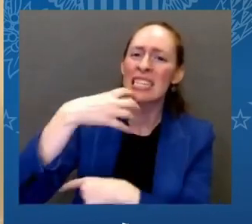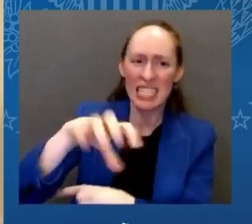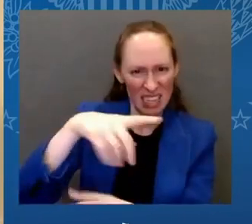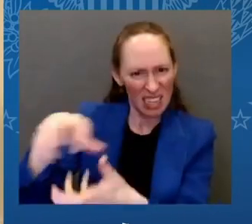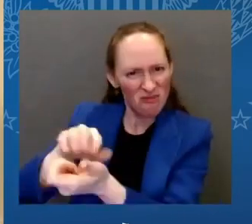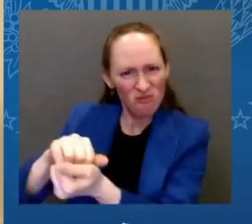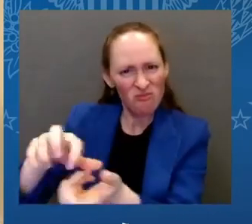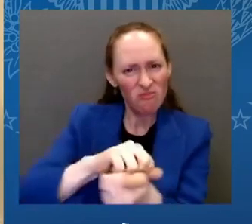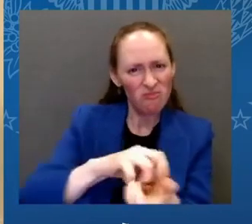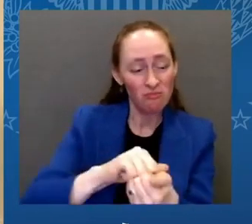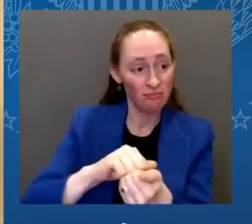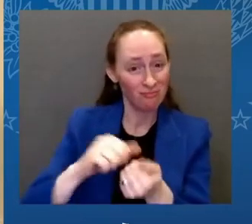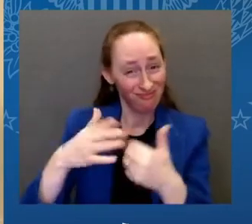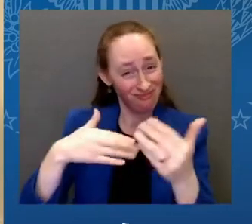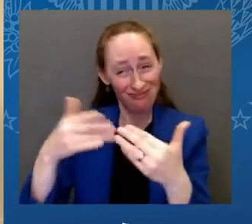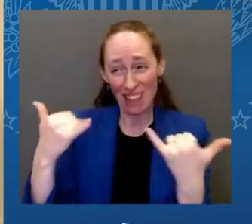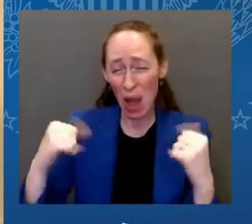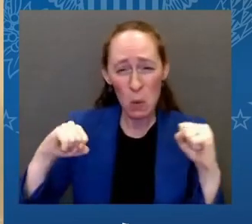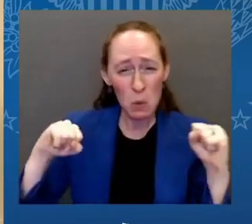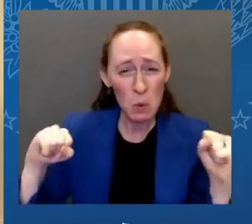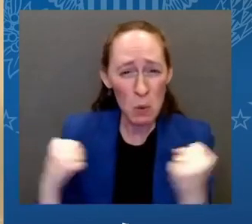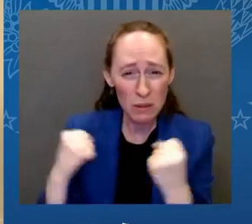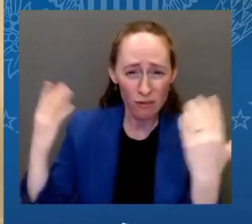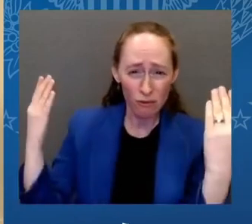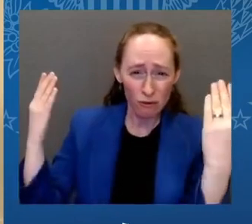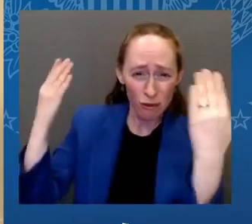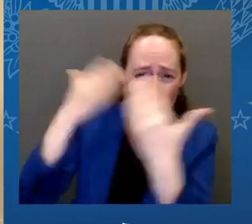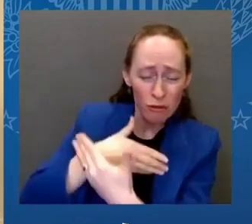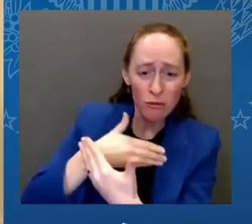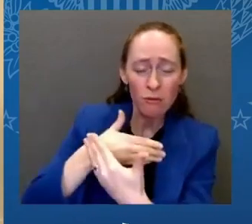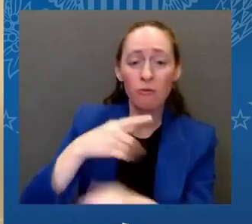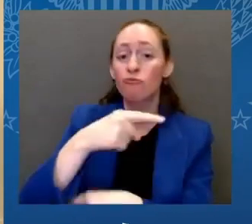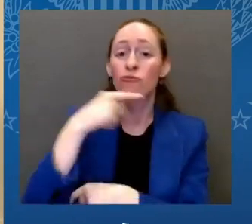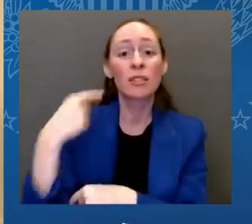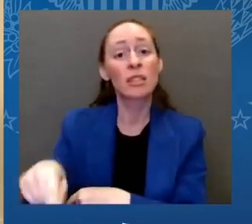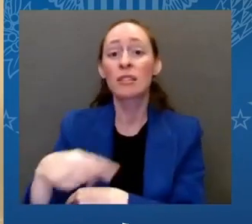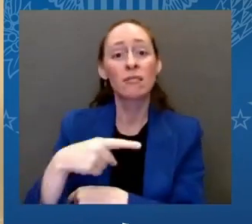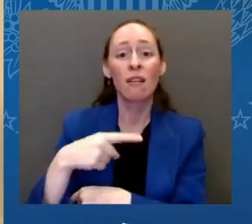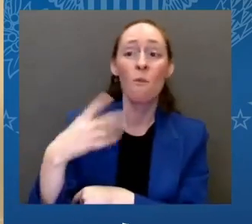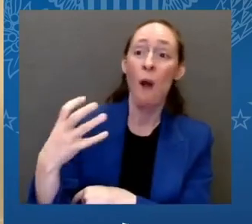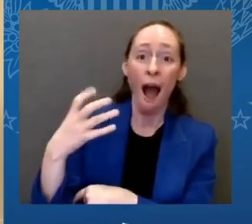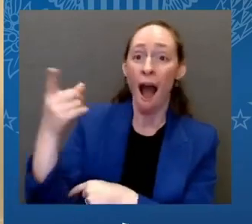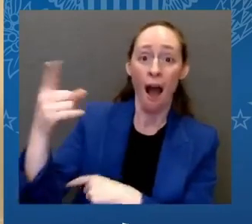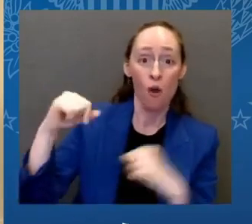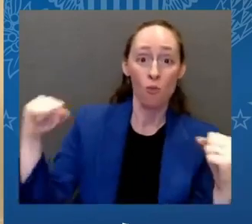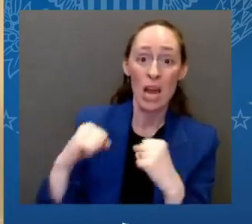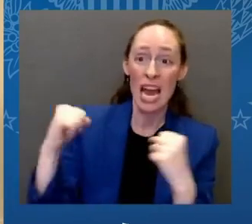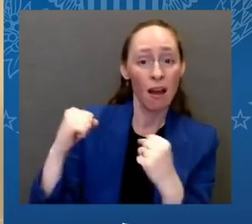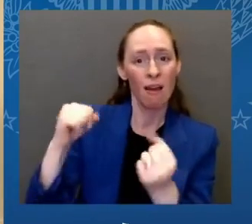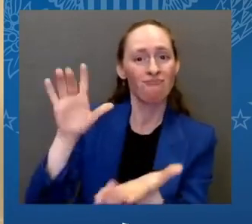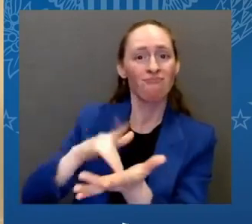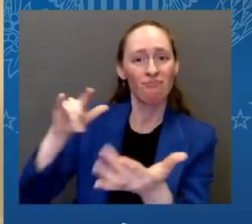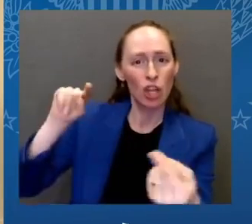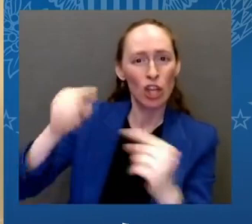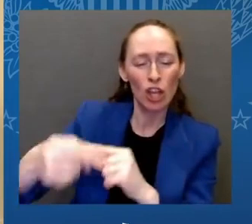життєзабезпечення українців під час довгої холодної зими. Росія використовує зиму як